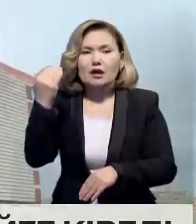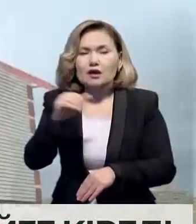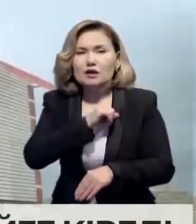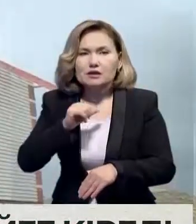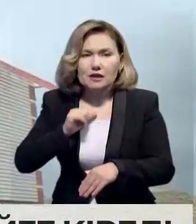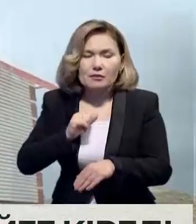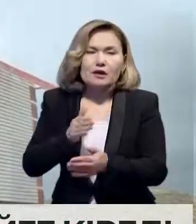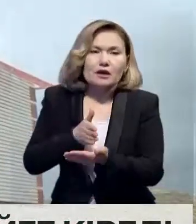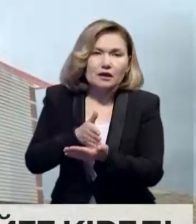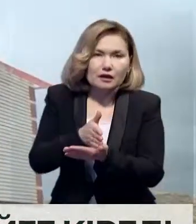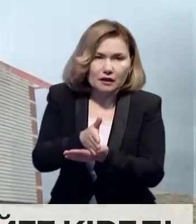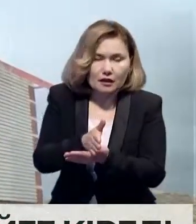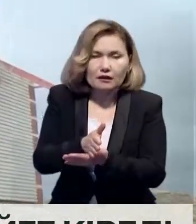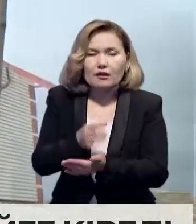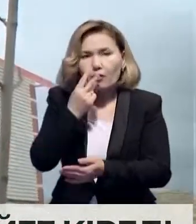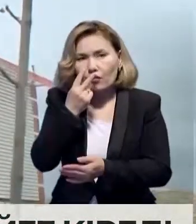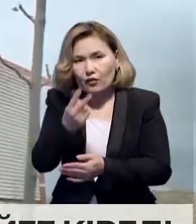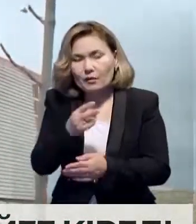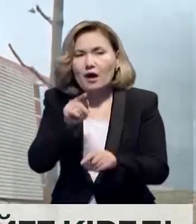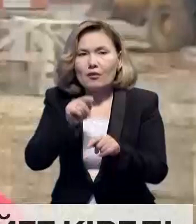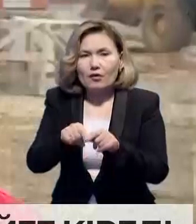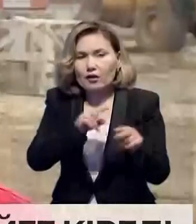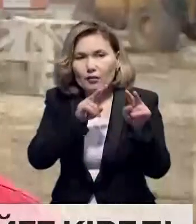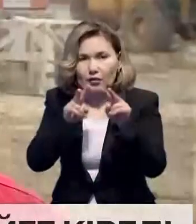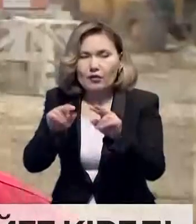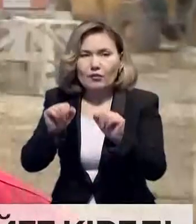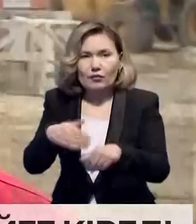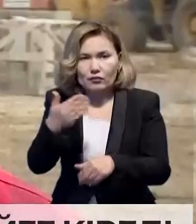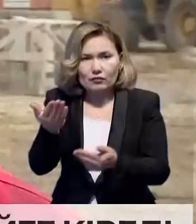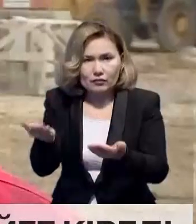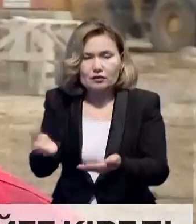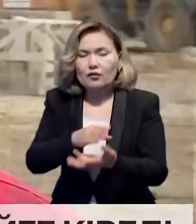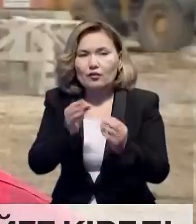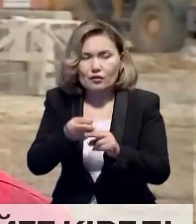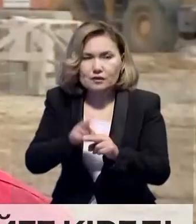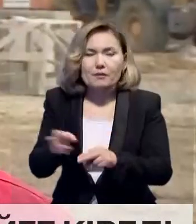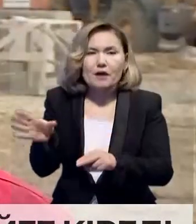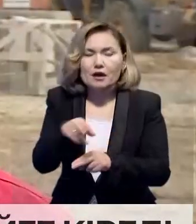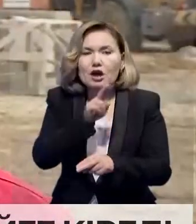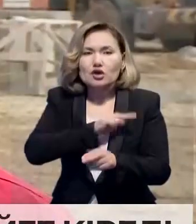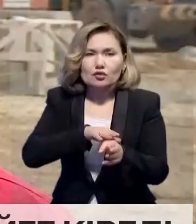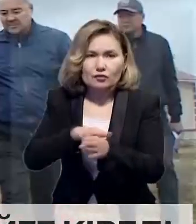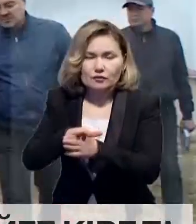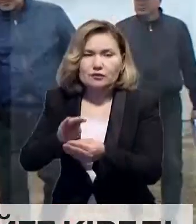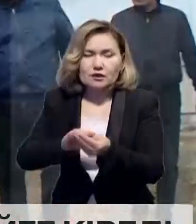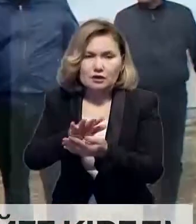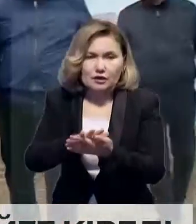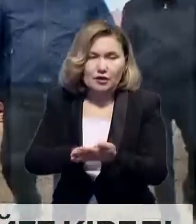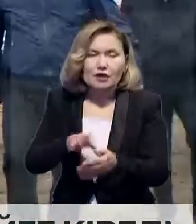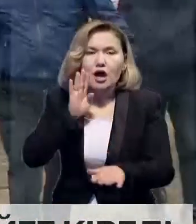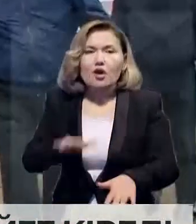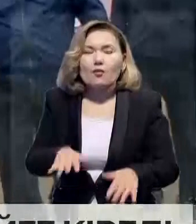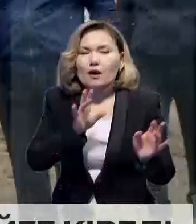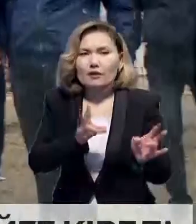келіп толықтай жаңадай бақылауға алып жүр. Солардың жаңа нелерімен, өтініштерімен бәрі жұмыс өсім жалғасуда. Тасқыннан